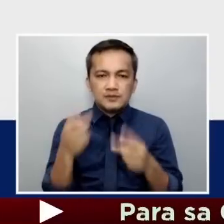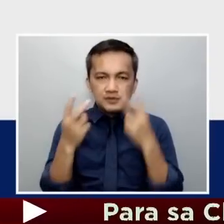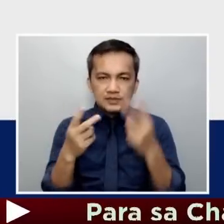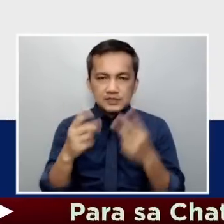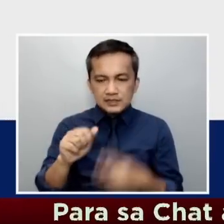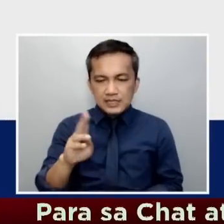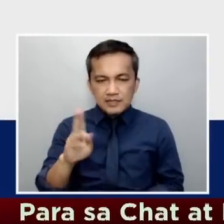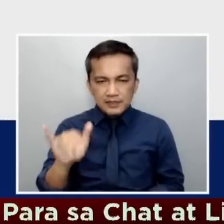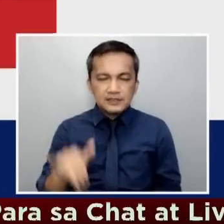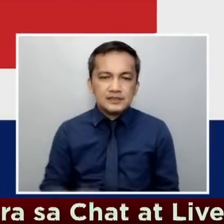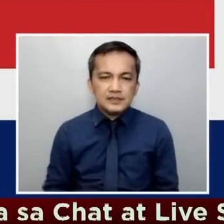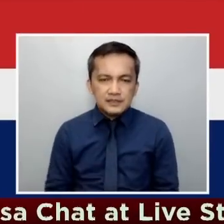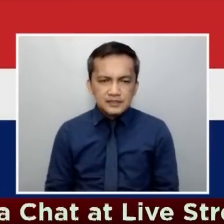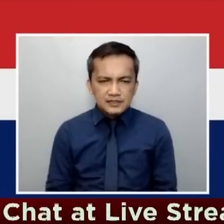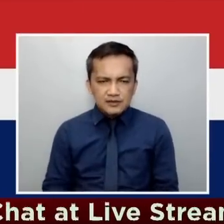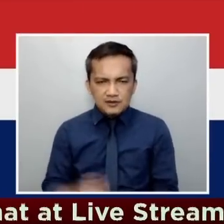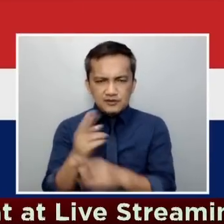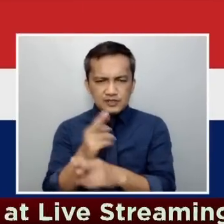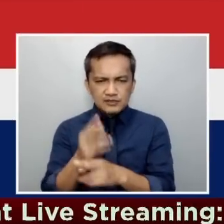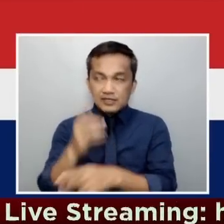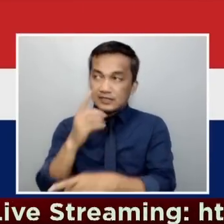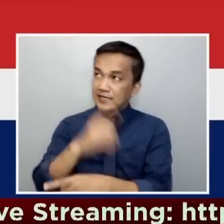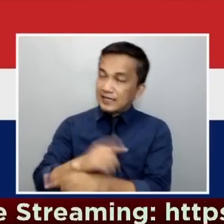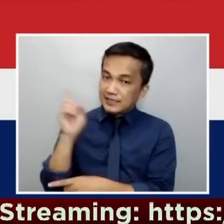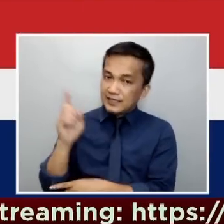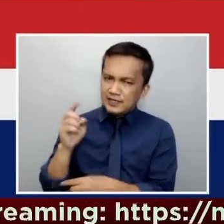On a regular day, umaabot na mga